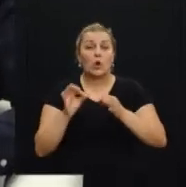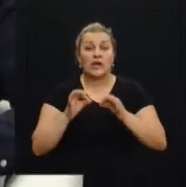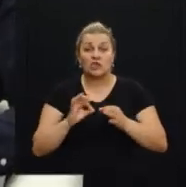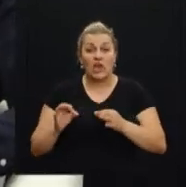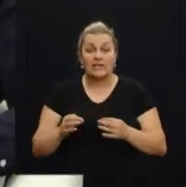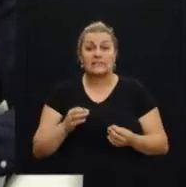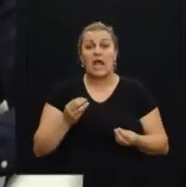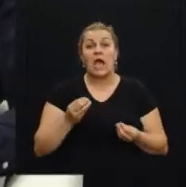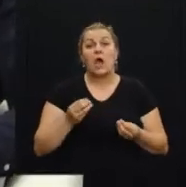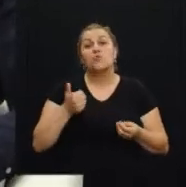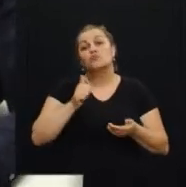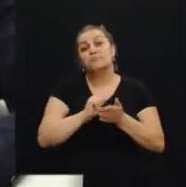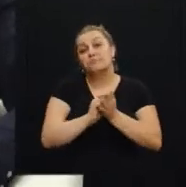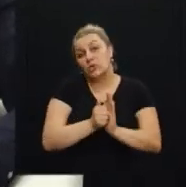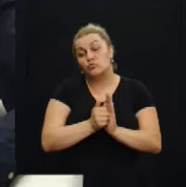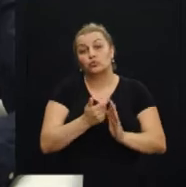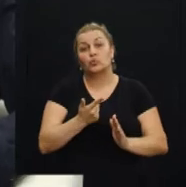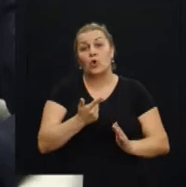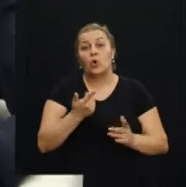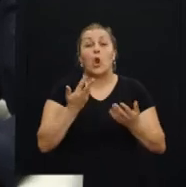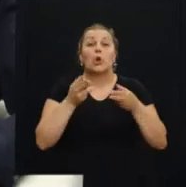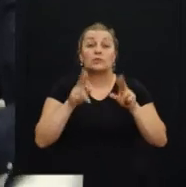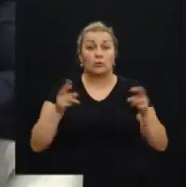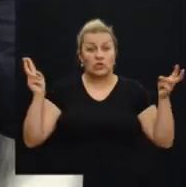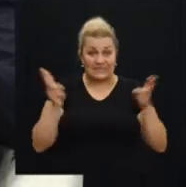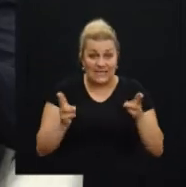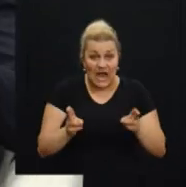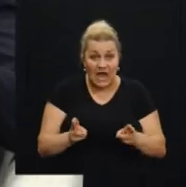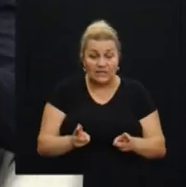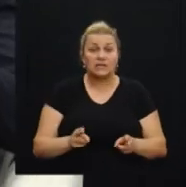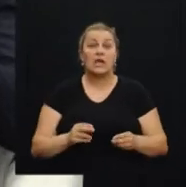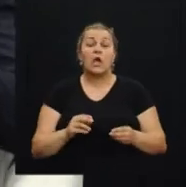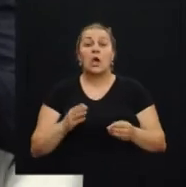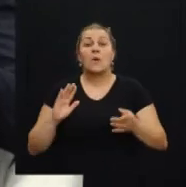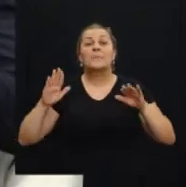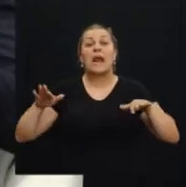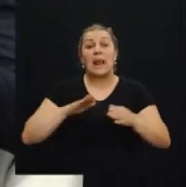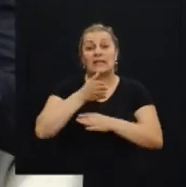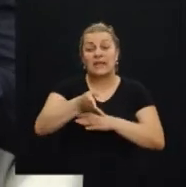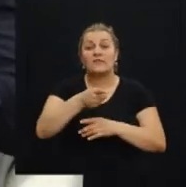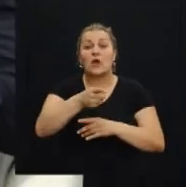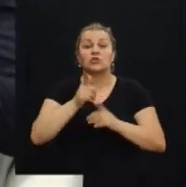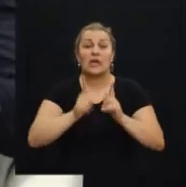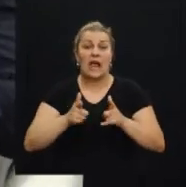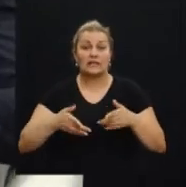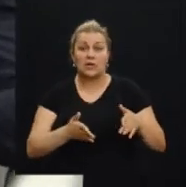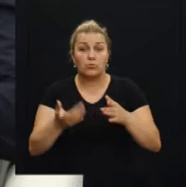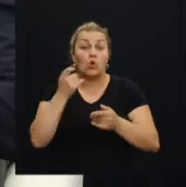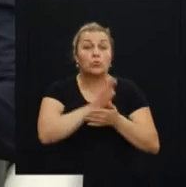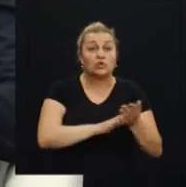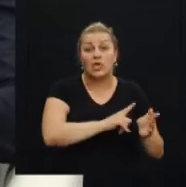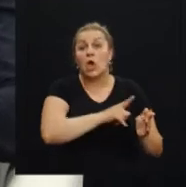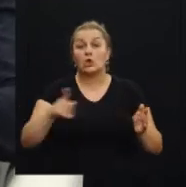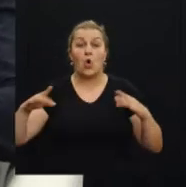rečenica, rekli bismo onako u minutu, koliko se to može skratiti, preletjeti vaš ratni put od samih početaka pa